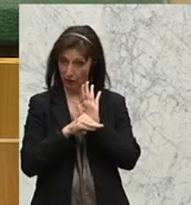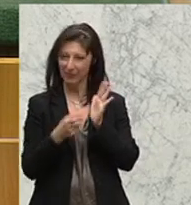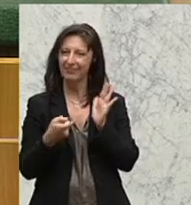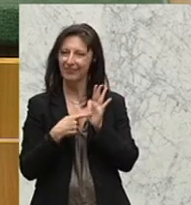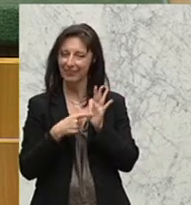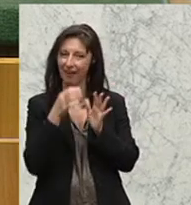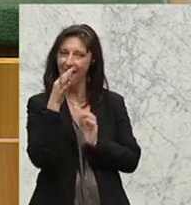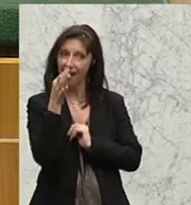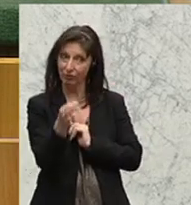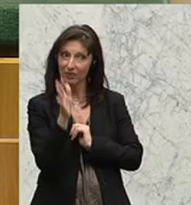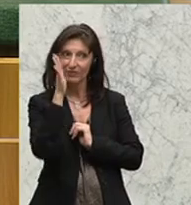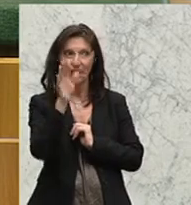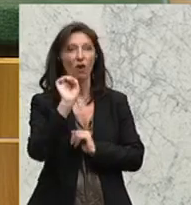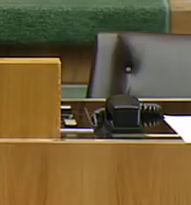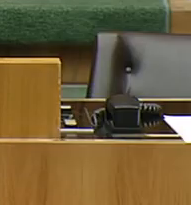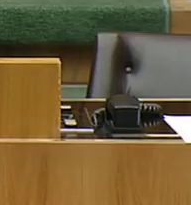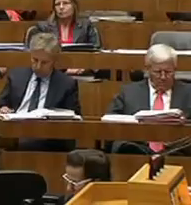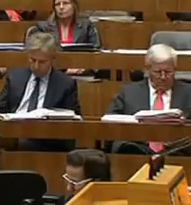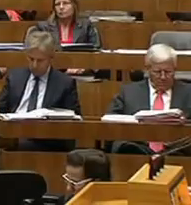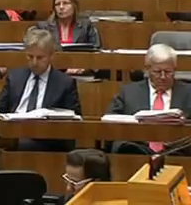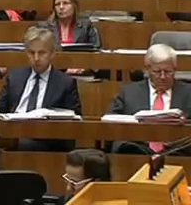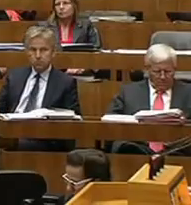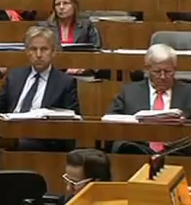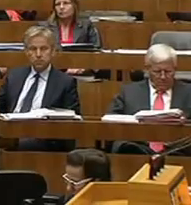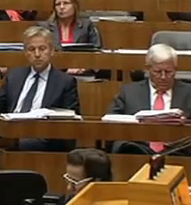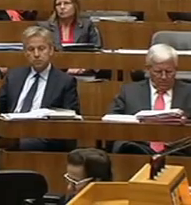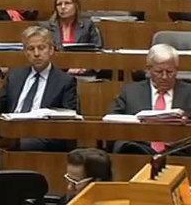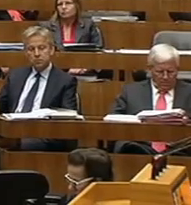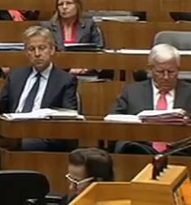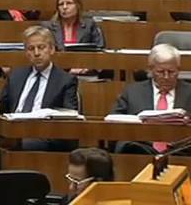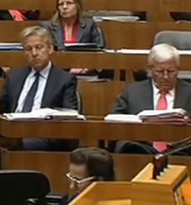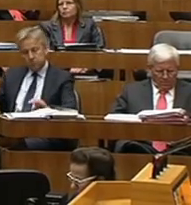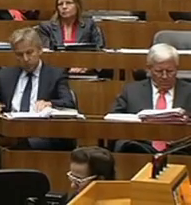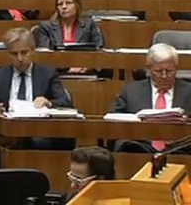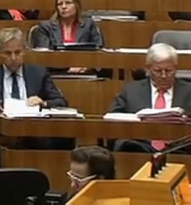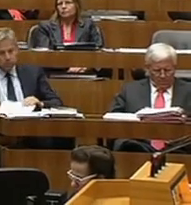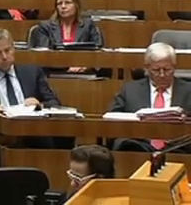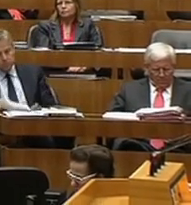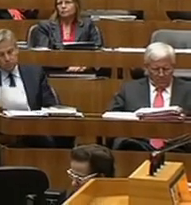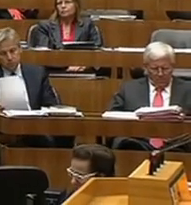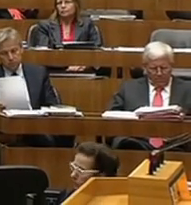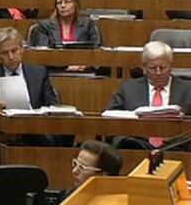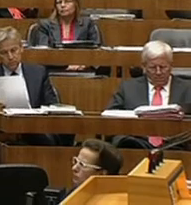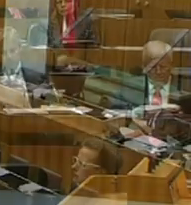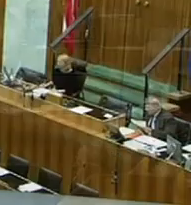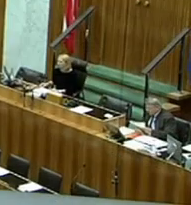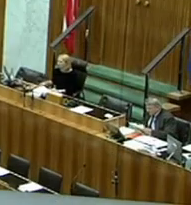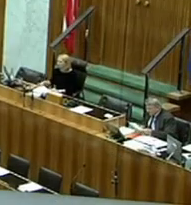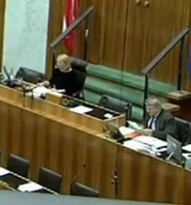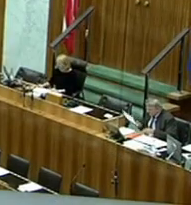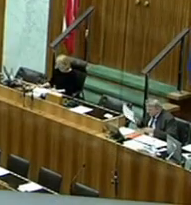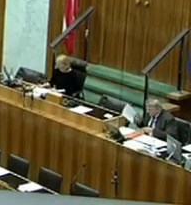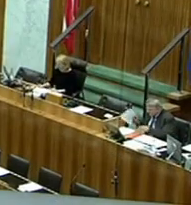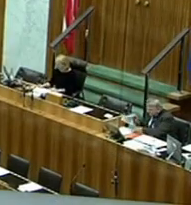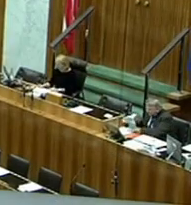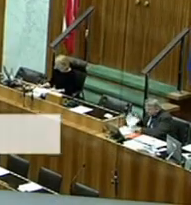dringliche Anfrage um 15 Uhr behandelt werden. Es ist vorgeschlagen, die Debatte über die... Meine